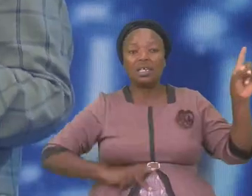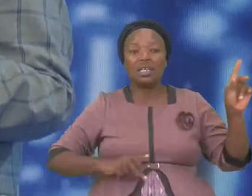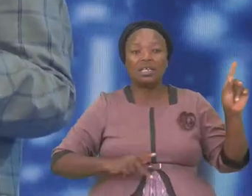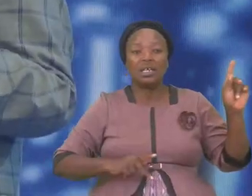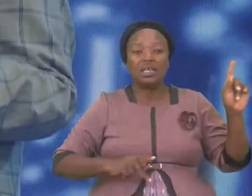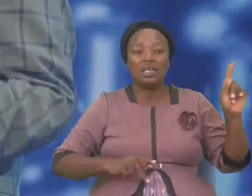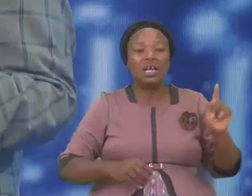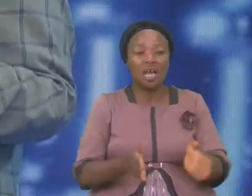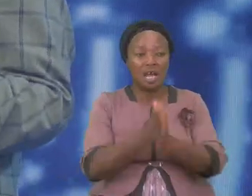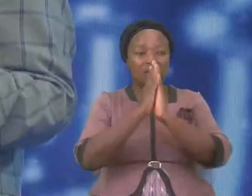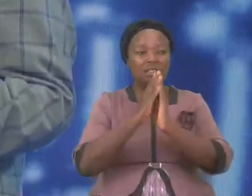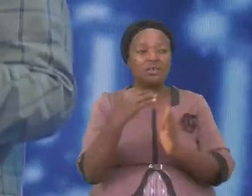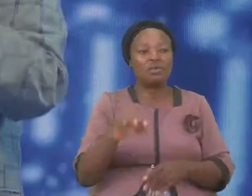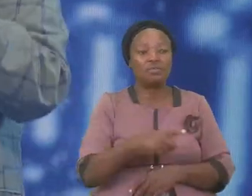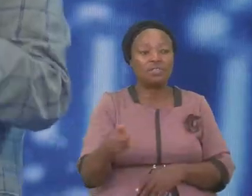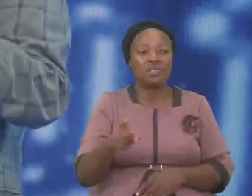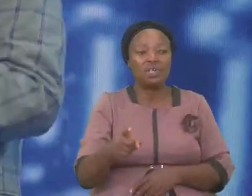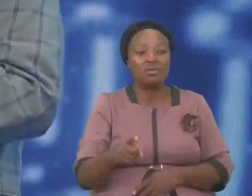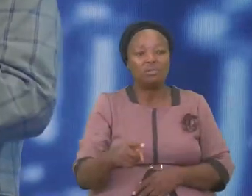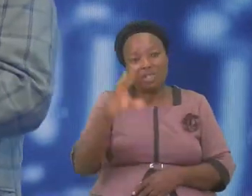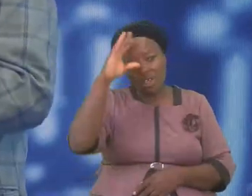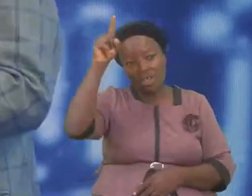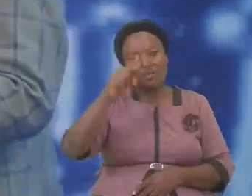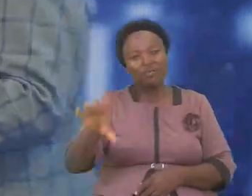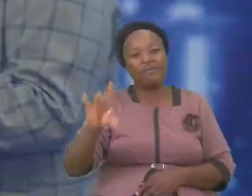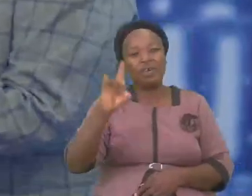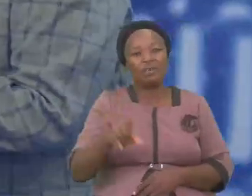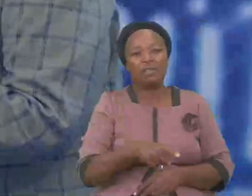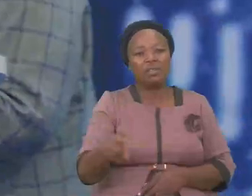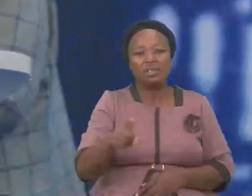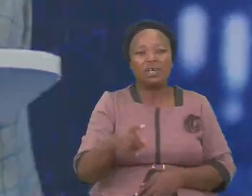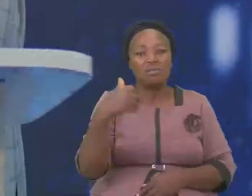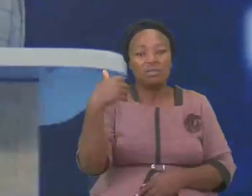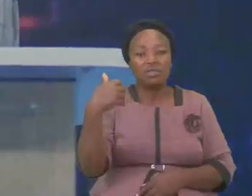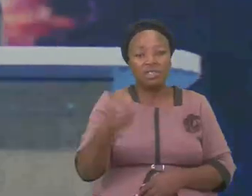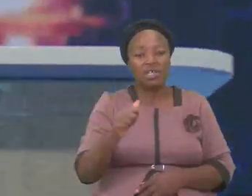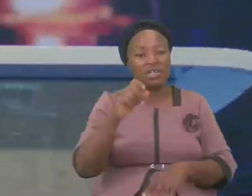et de l'intelligence, et sur lesquels le roi les interrogeait, il les trouvait